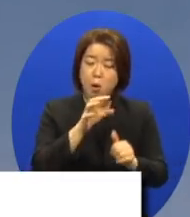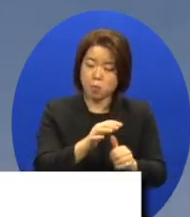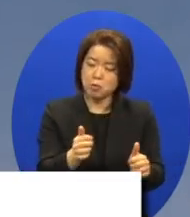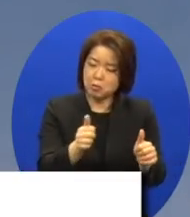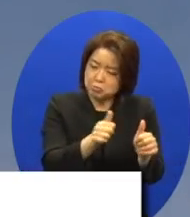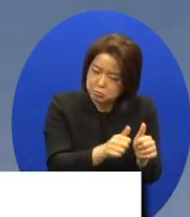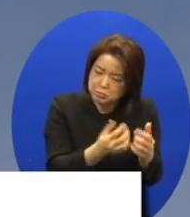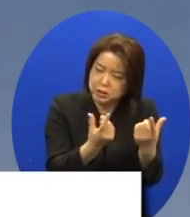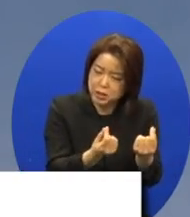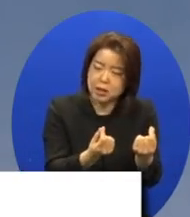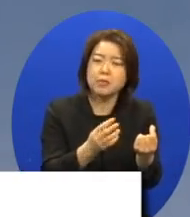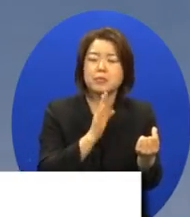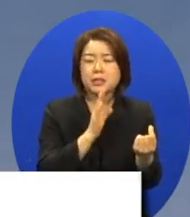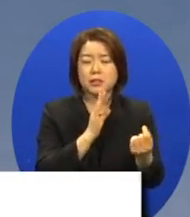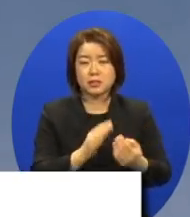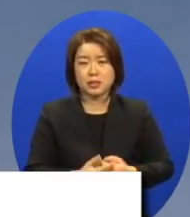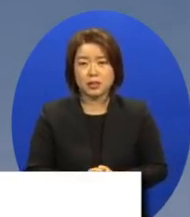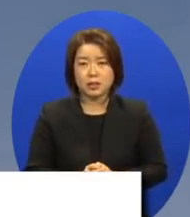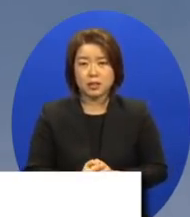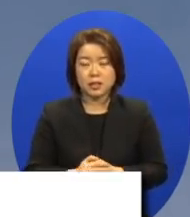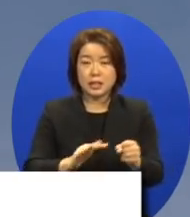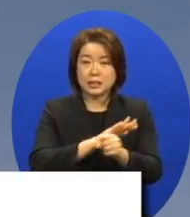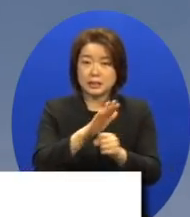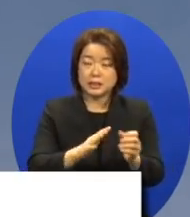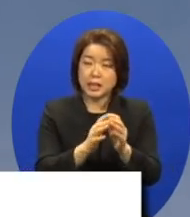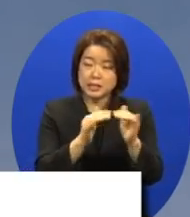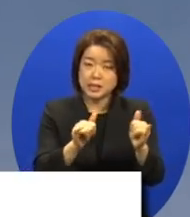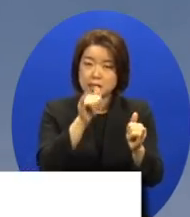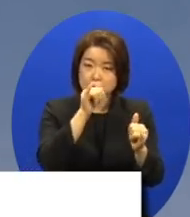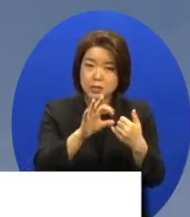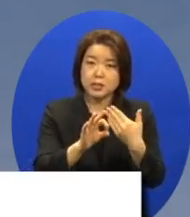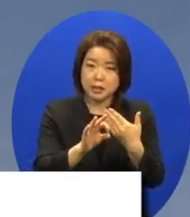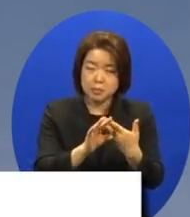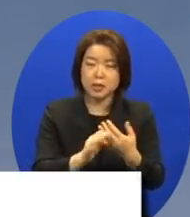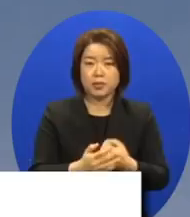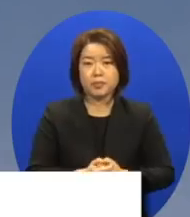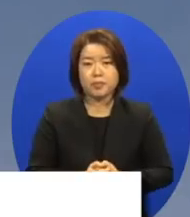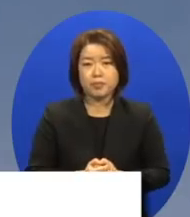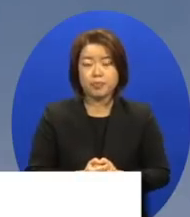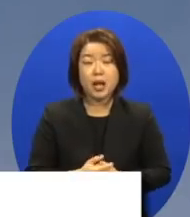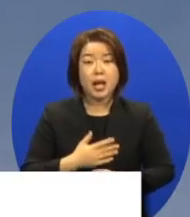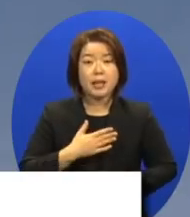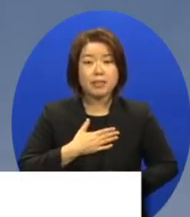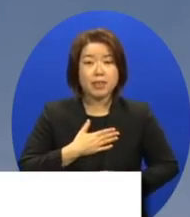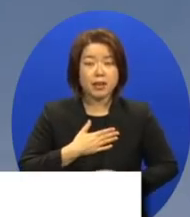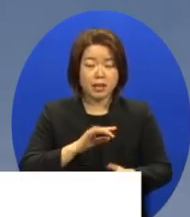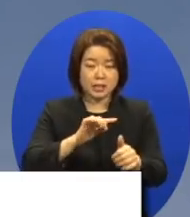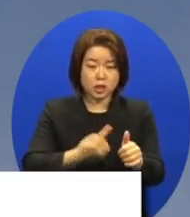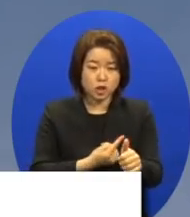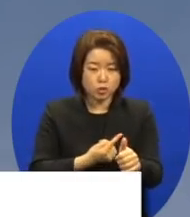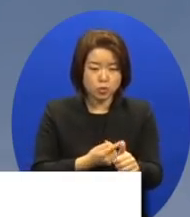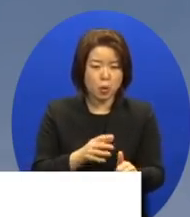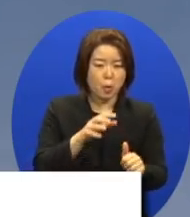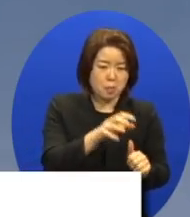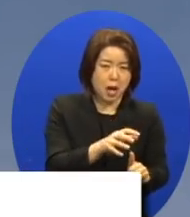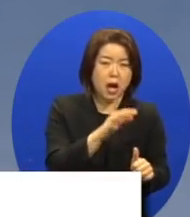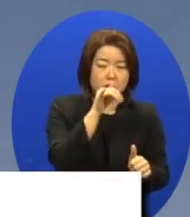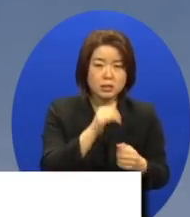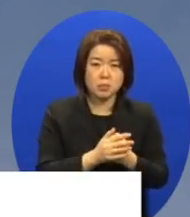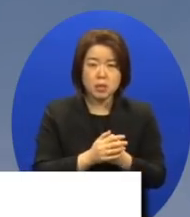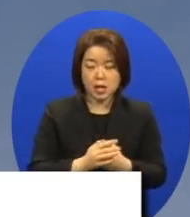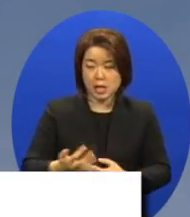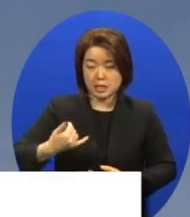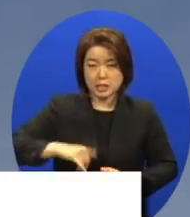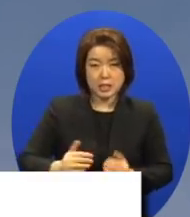거죠 사랑하는 사람이 있다면 2 내가 스스로 어 문명이 작아요 자식이